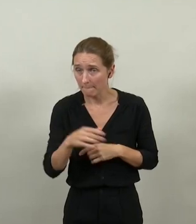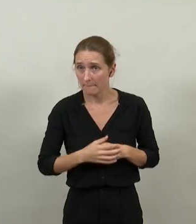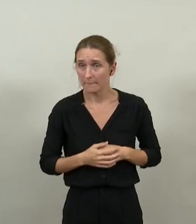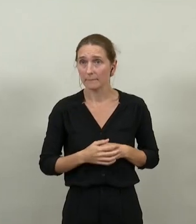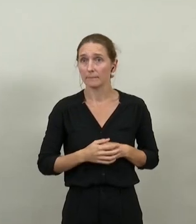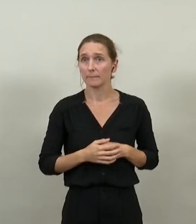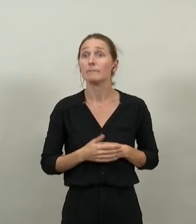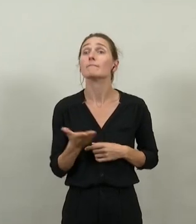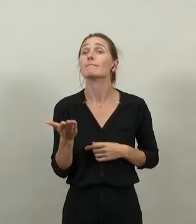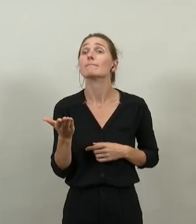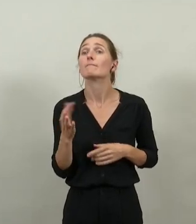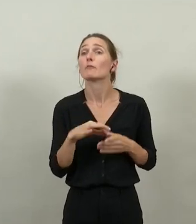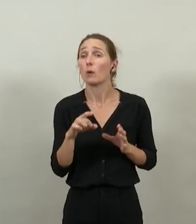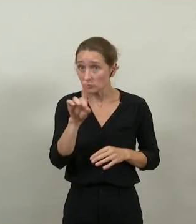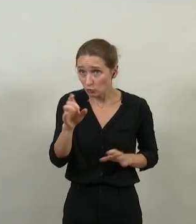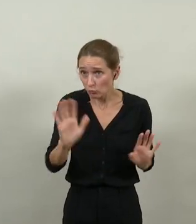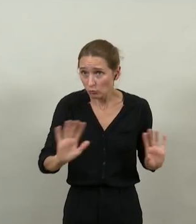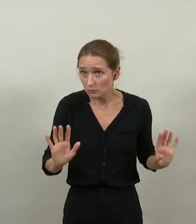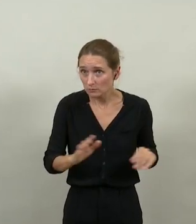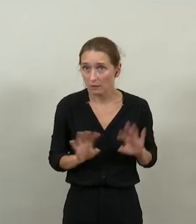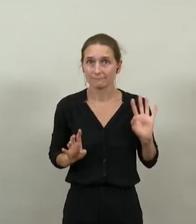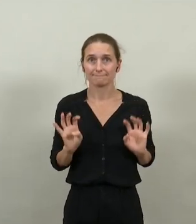votez non c'est juste une